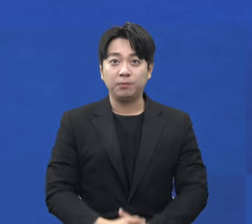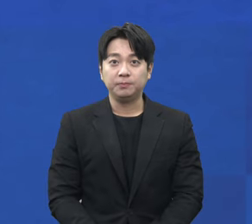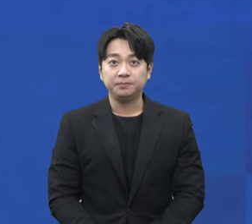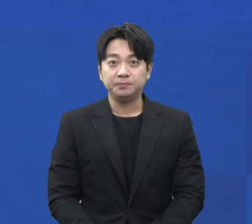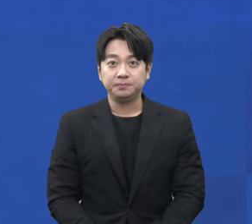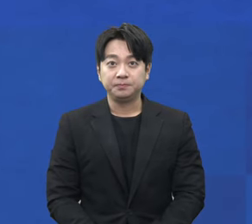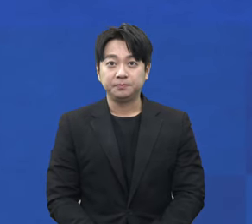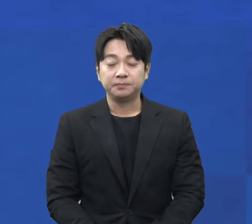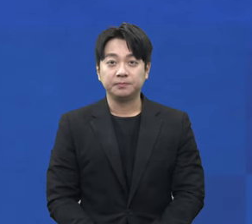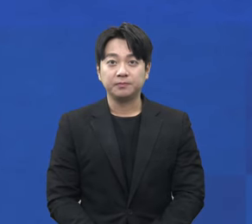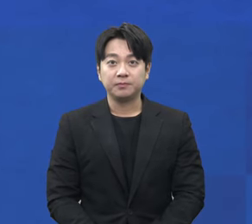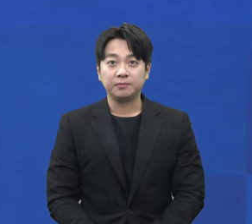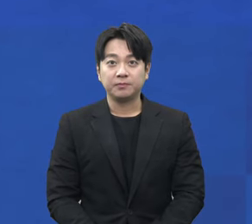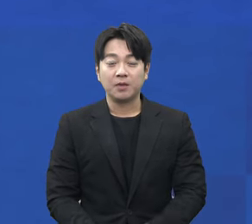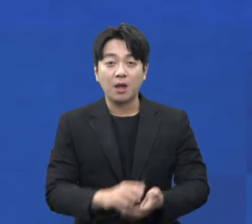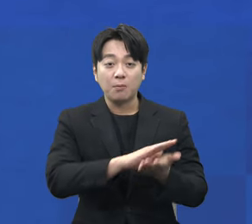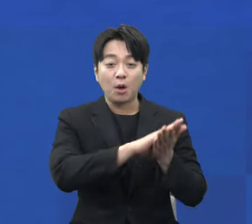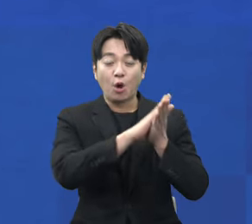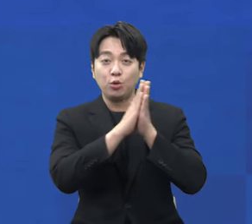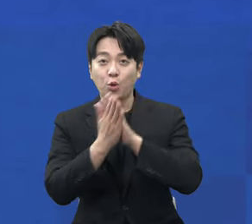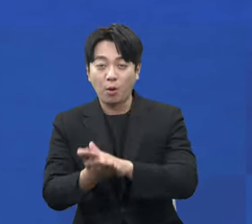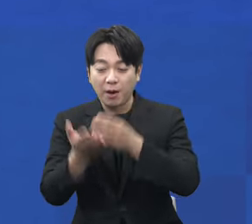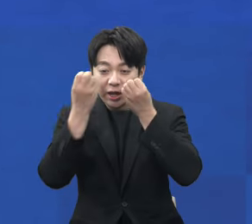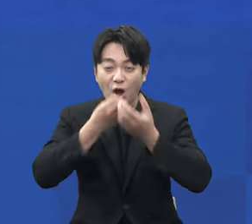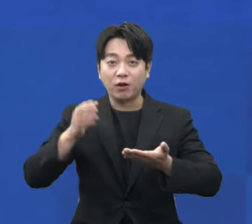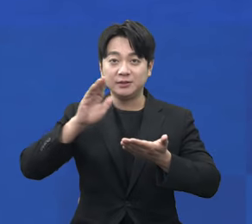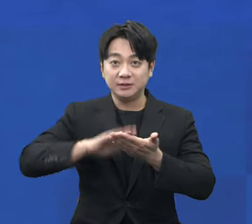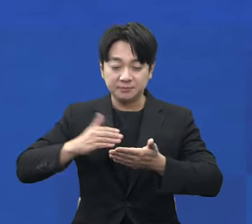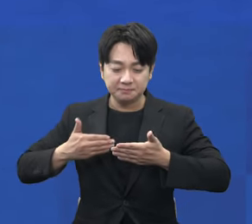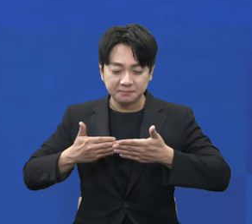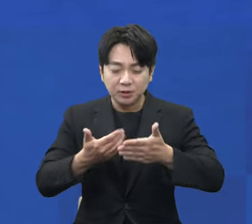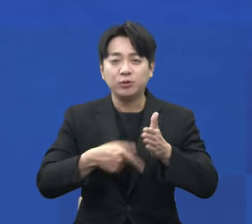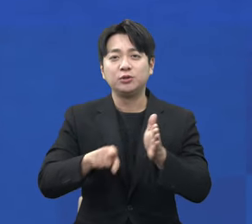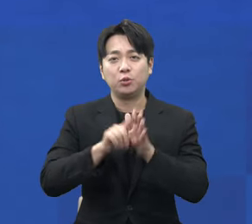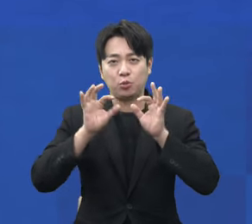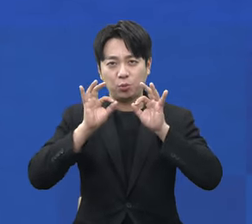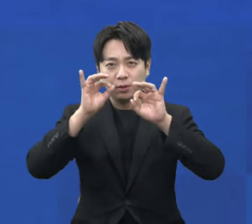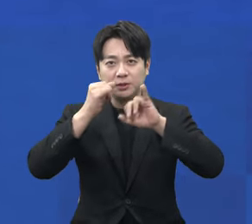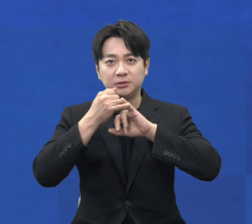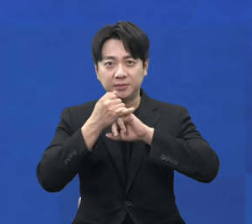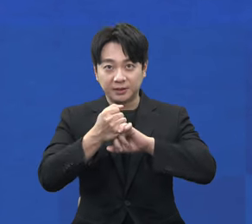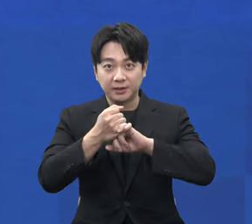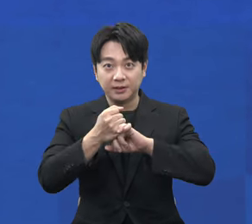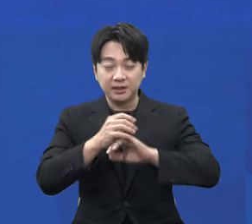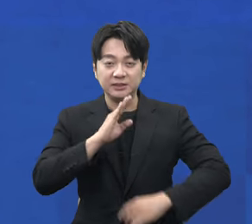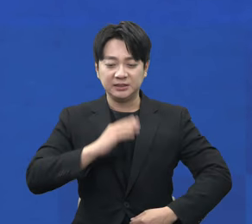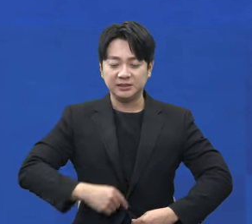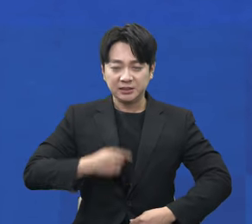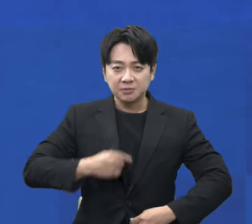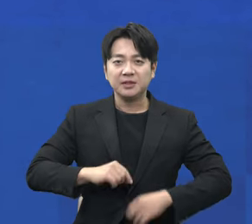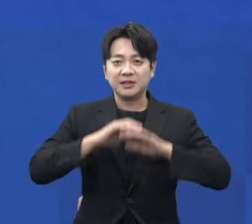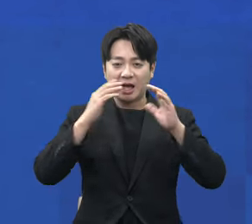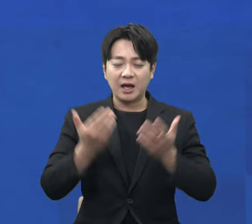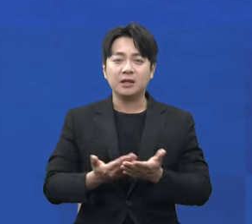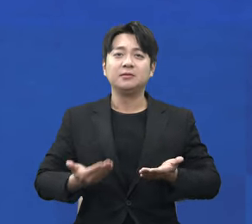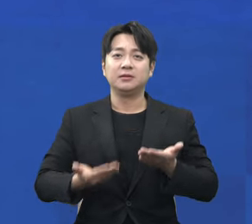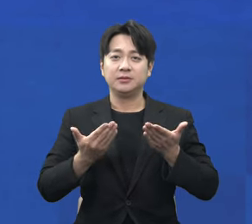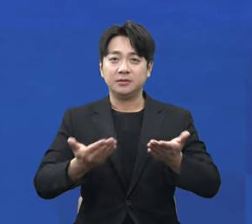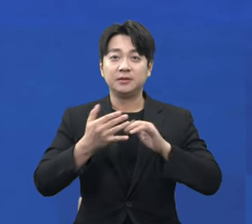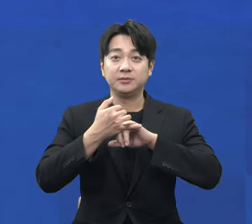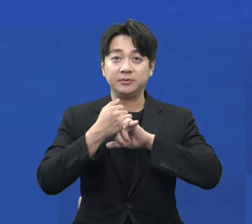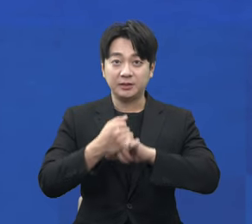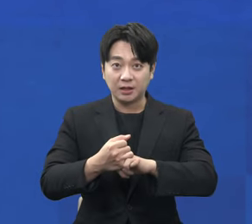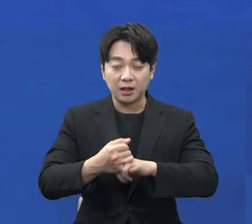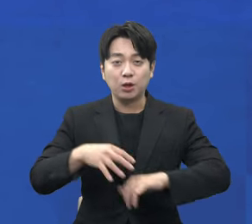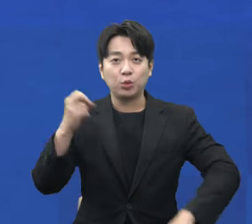변화와 혁신을 향해 가겠습니다. 그렇게 청년 정치 결의를 가지고 진심을 다하고 있습니다. 그리고 약속드립니다.